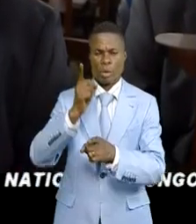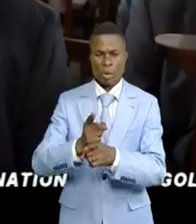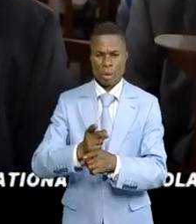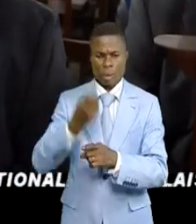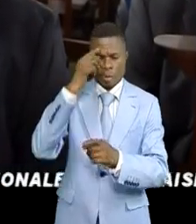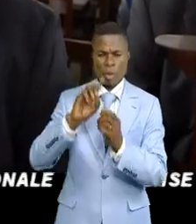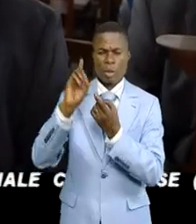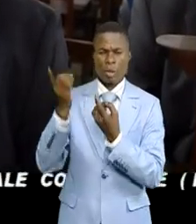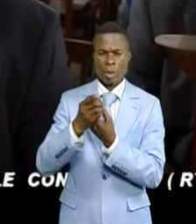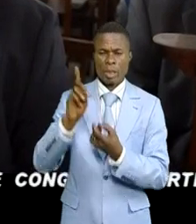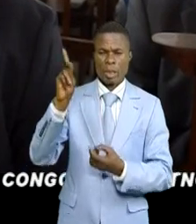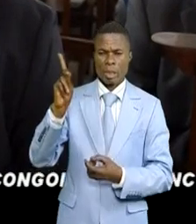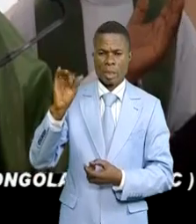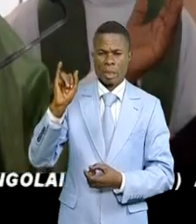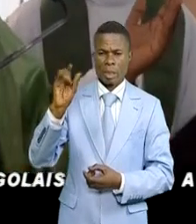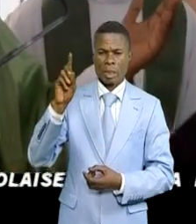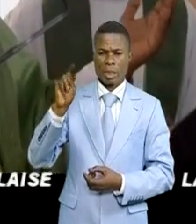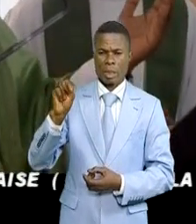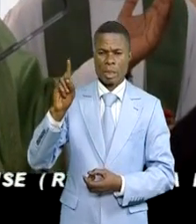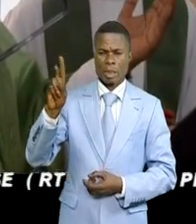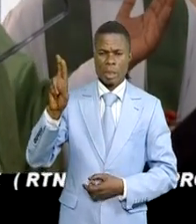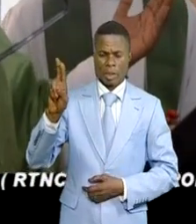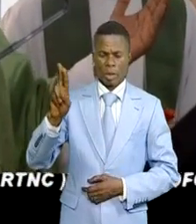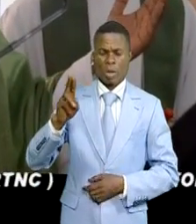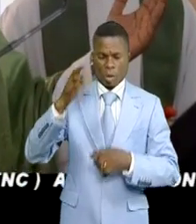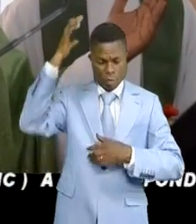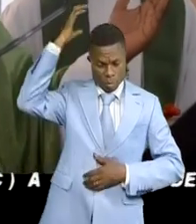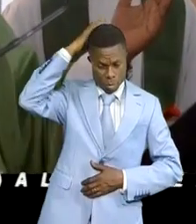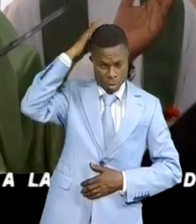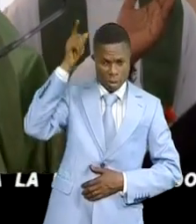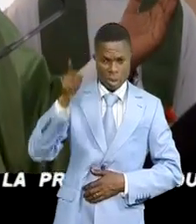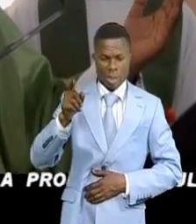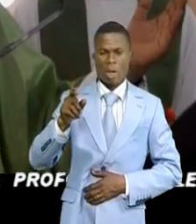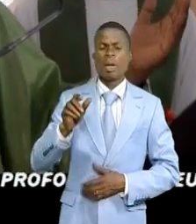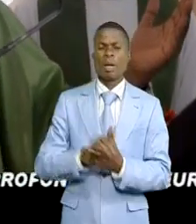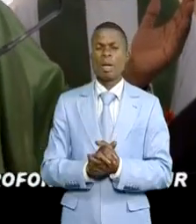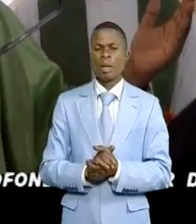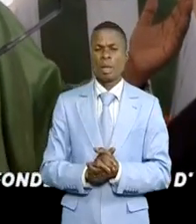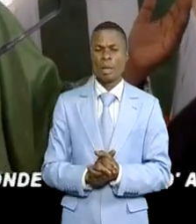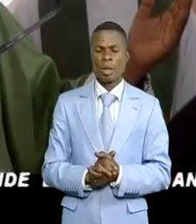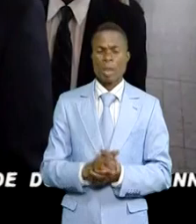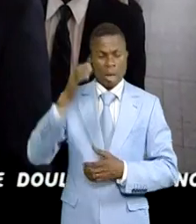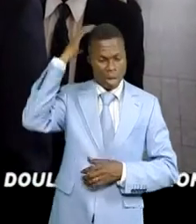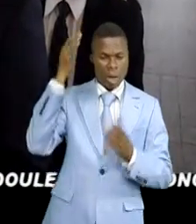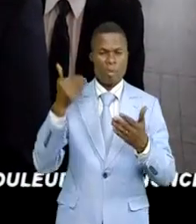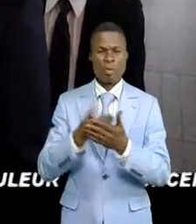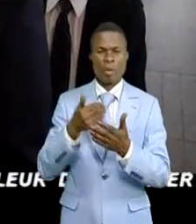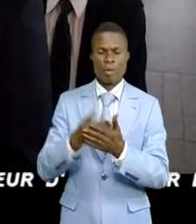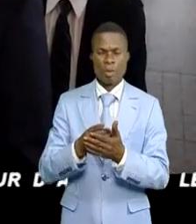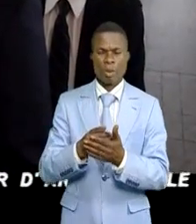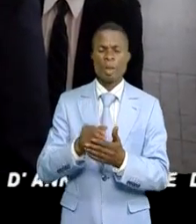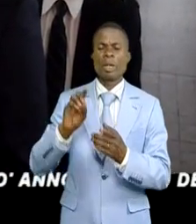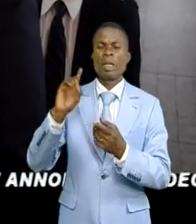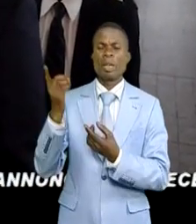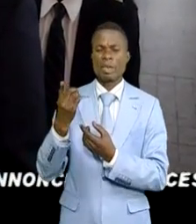le diocèse de Kindu, d'où Mgr Abeli Muhoya Muchapa, le nouvel évêque du diocèse de